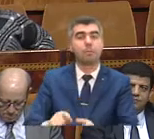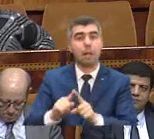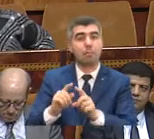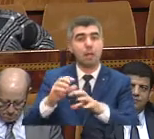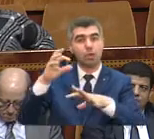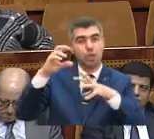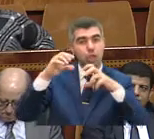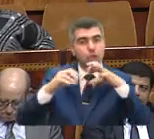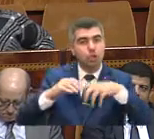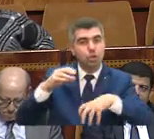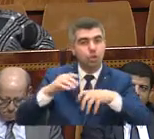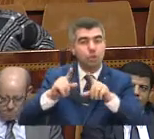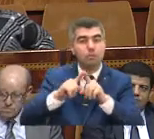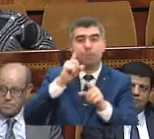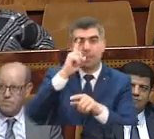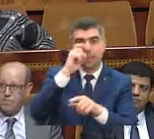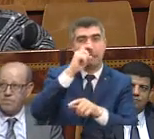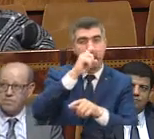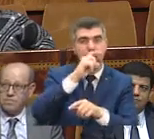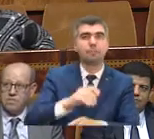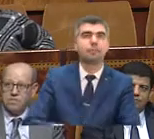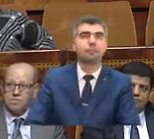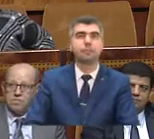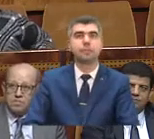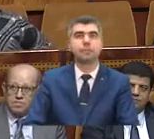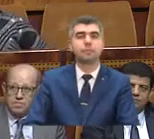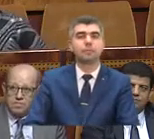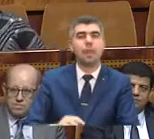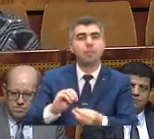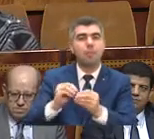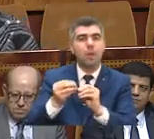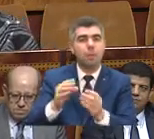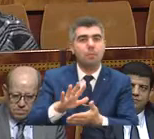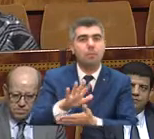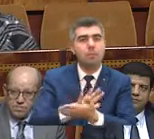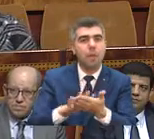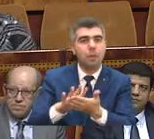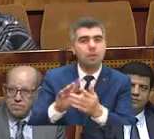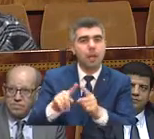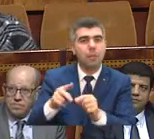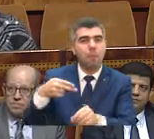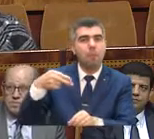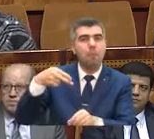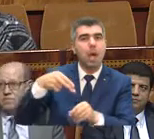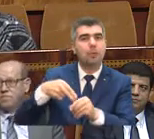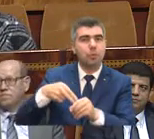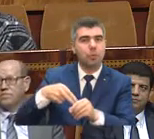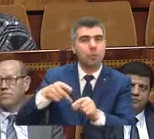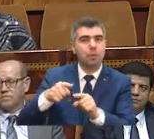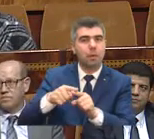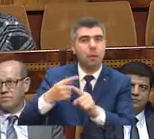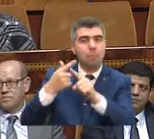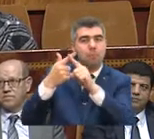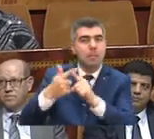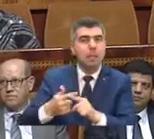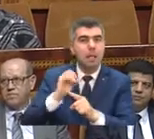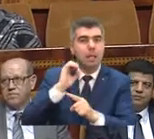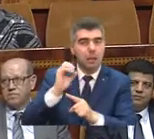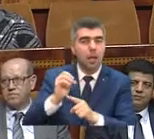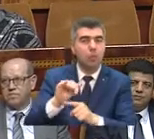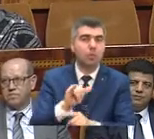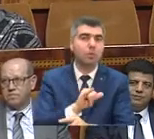التساقطات الثلجيه، ديك حتى ديك لا روبريك ديال المازوت اللي كتكون عندها ما كتكفيهاش حتى في داك الموسم ديال